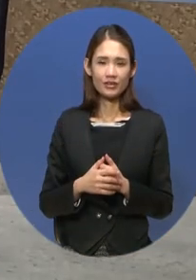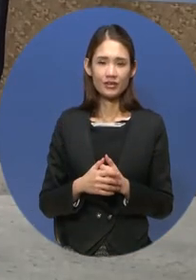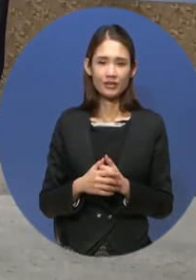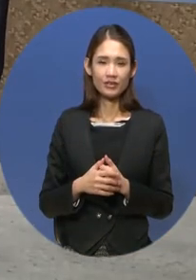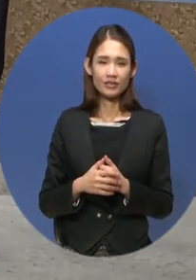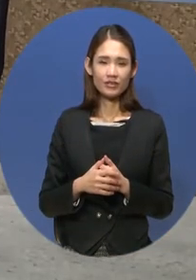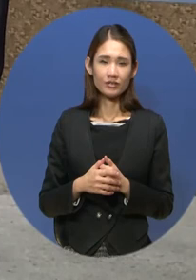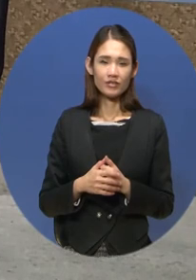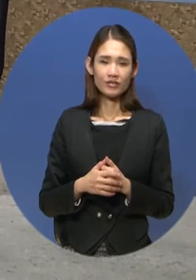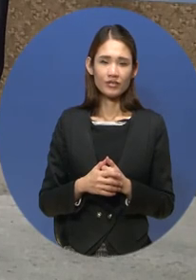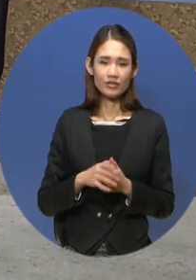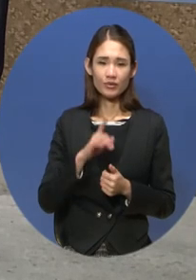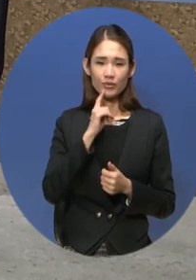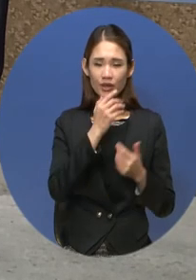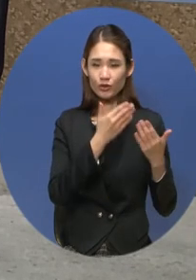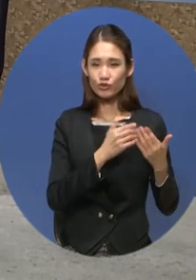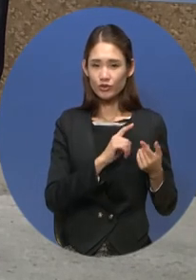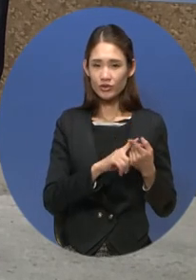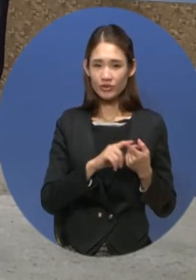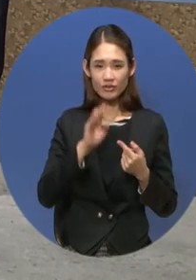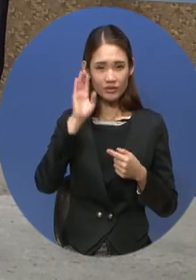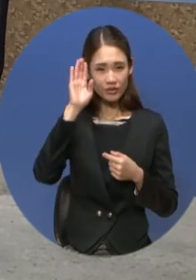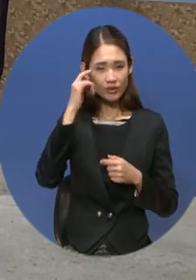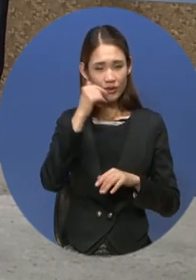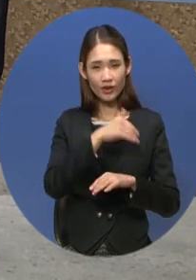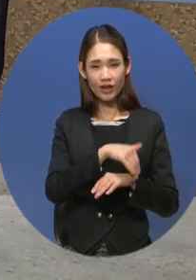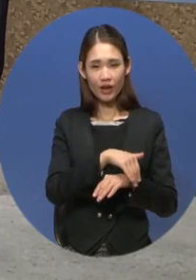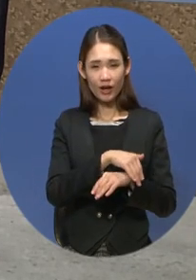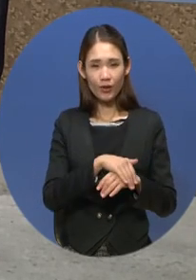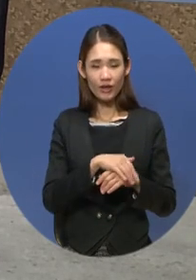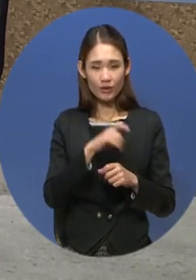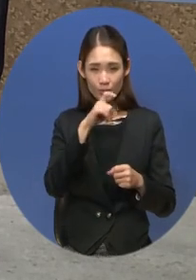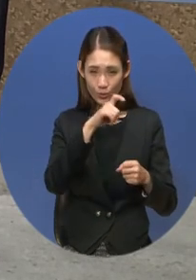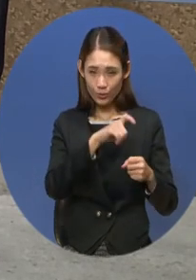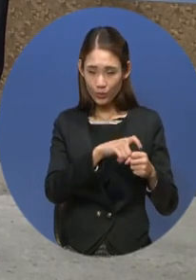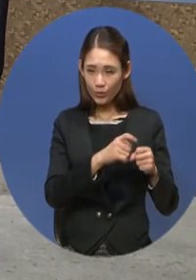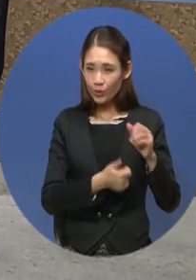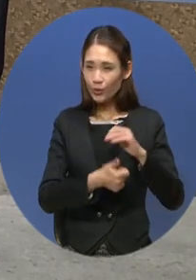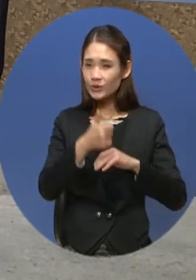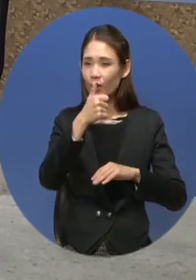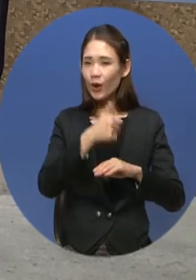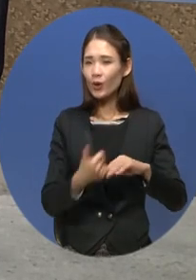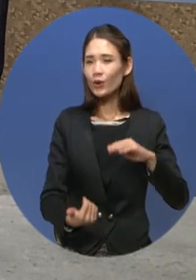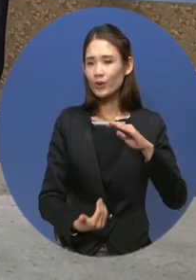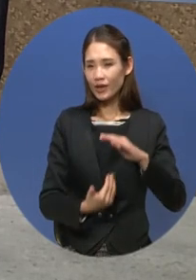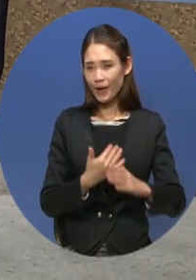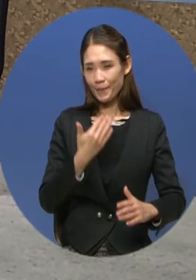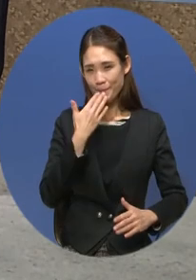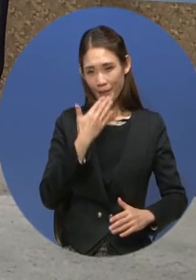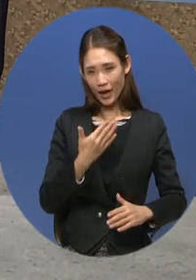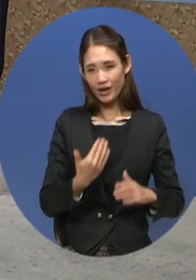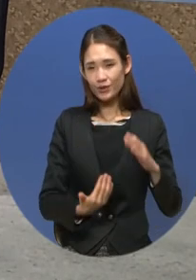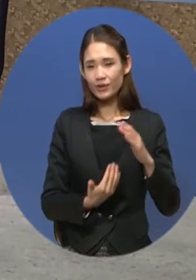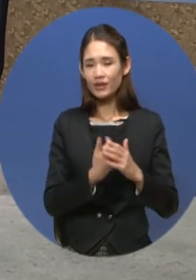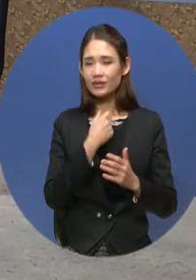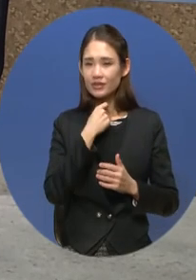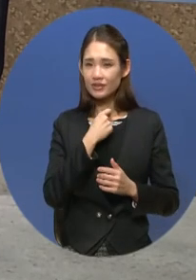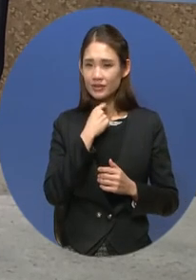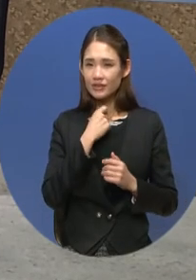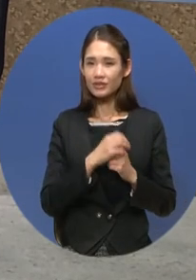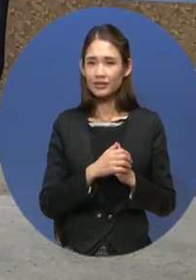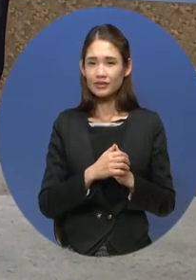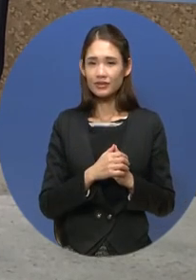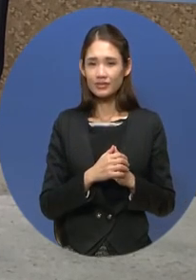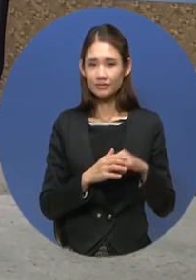네, 그래서 고맙습니다. 말씀하신 것처럼 이런 앞으로의 계획이라든지 목표가 아주 성공적으로 이루어질 수 있기를 소망드립니다.